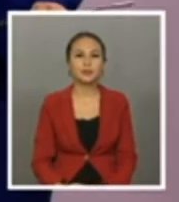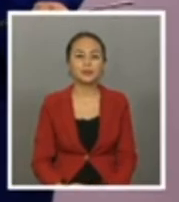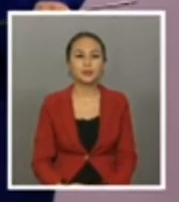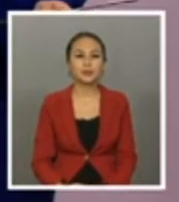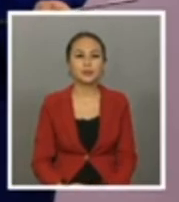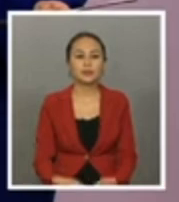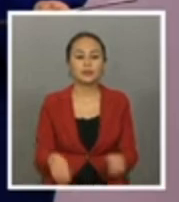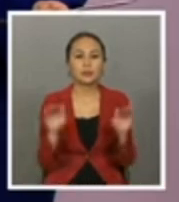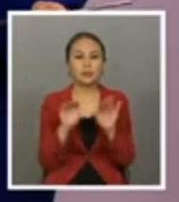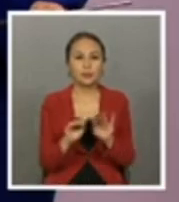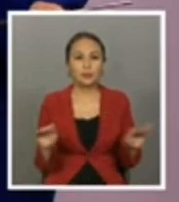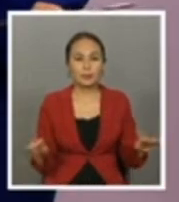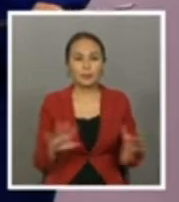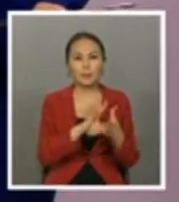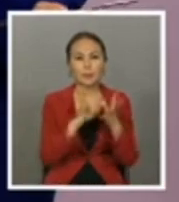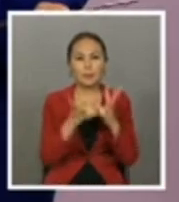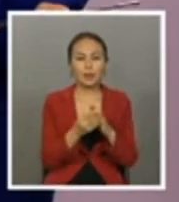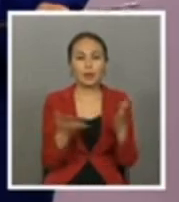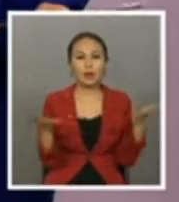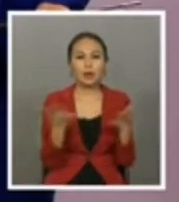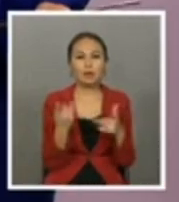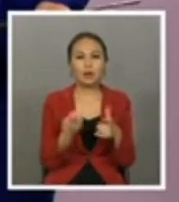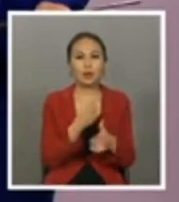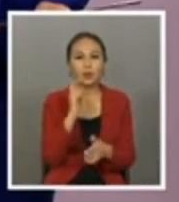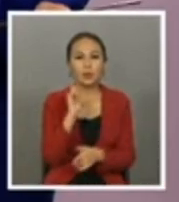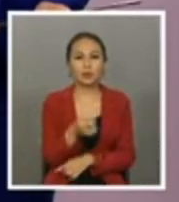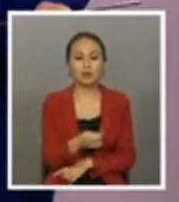Балалар, мәтінге қандай ат қояр едіңдер?